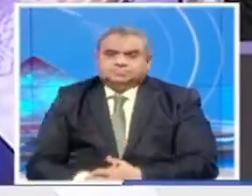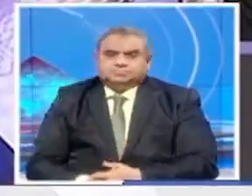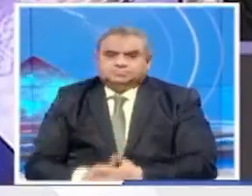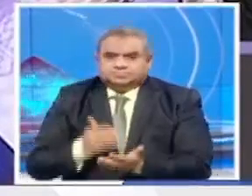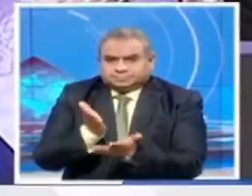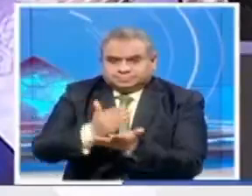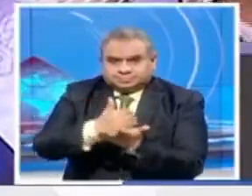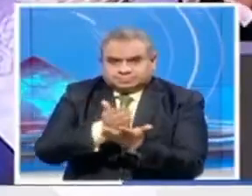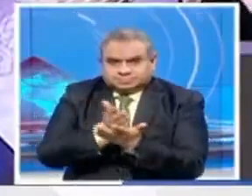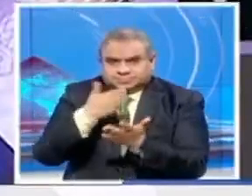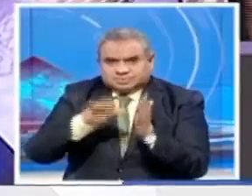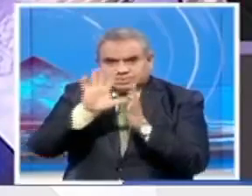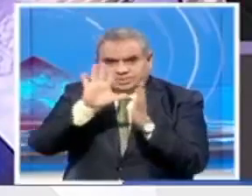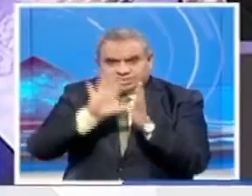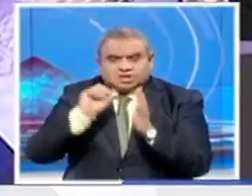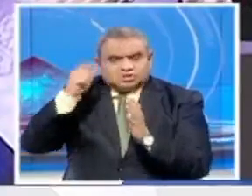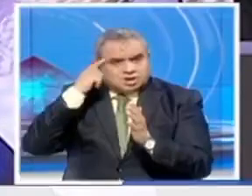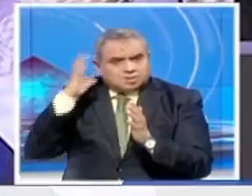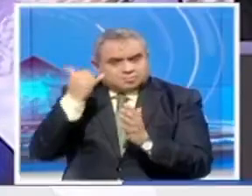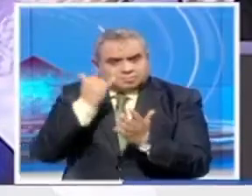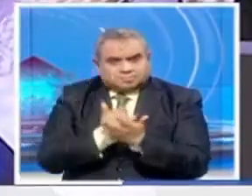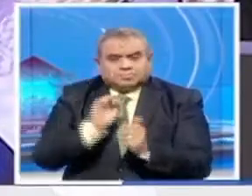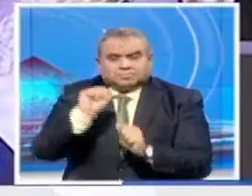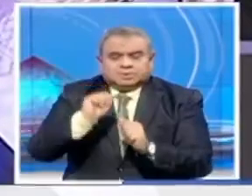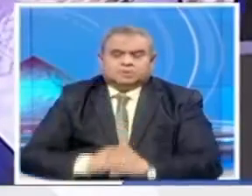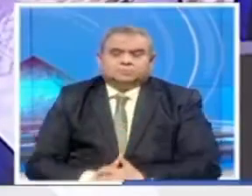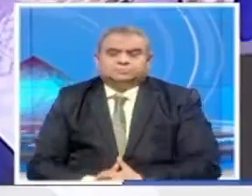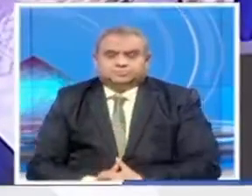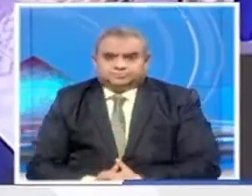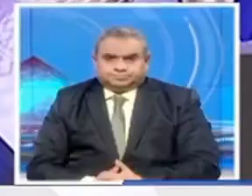قضاء شرعي على قد تعبيرهم يعني، وحاجات من هذا القبيل.